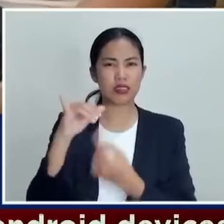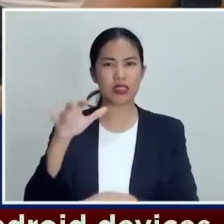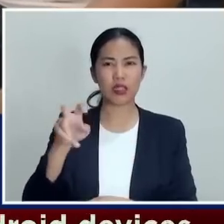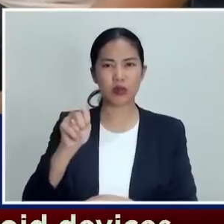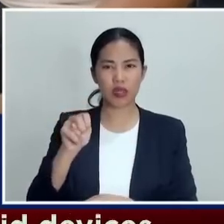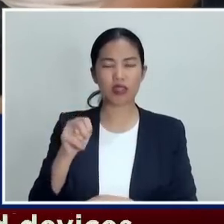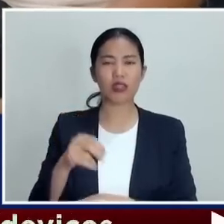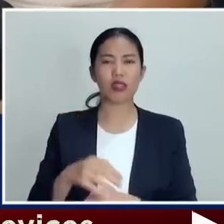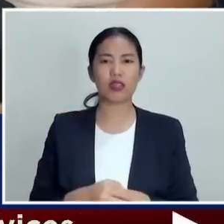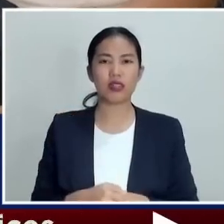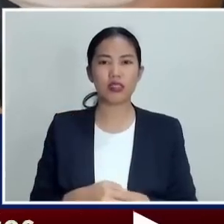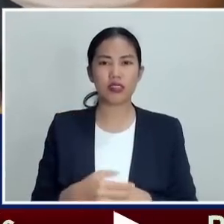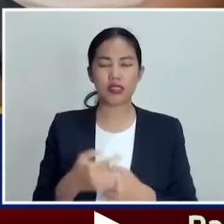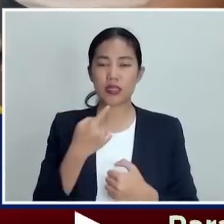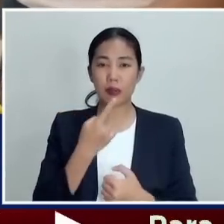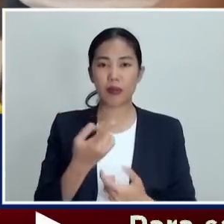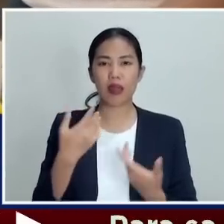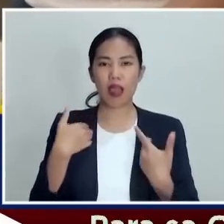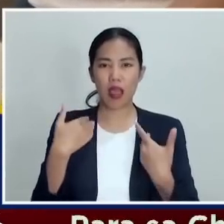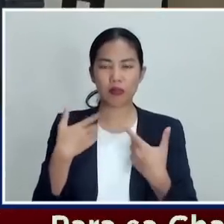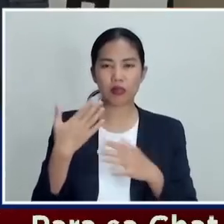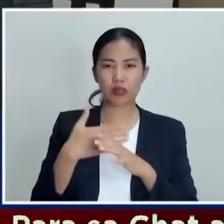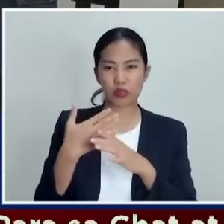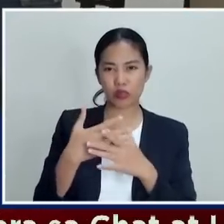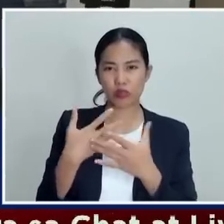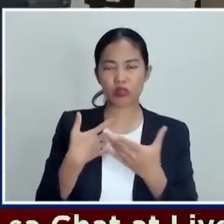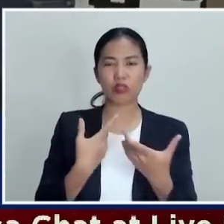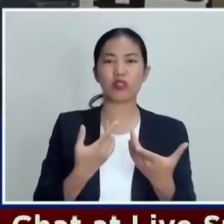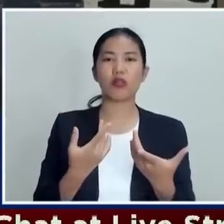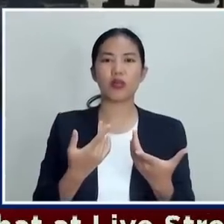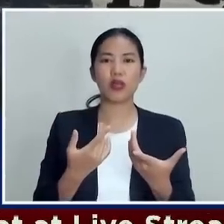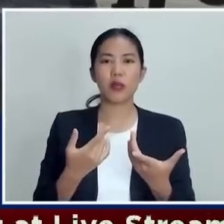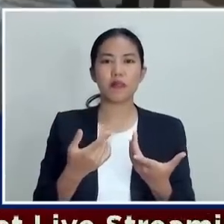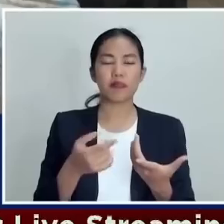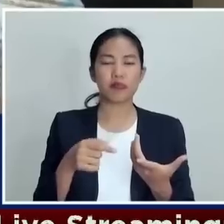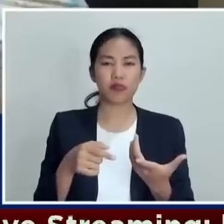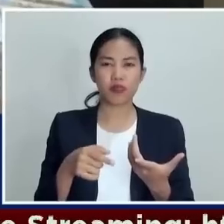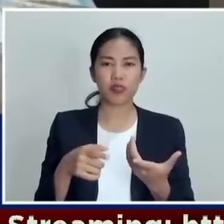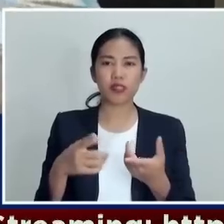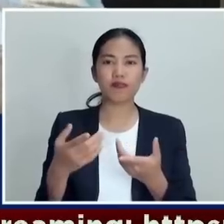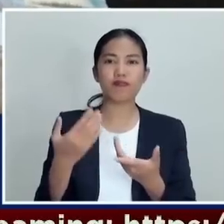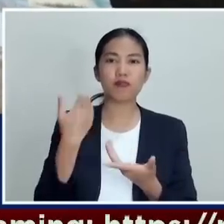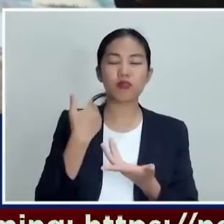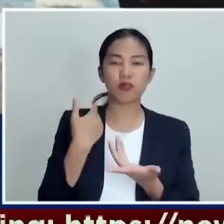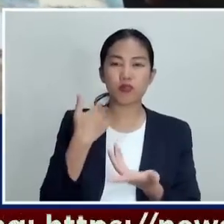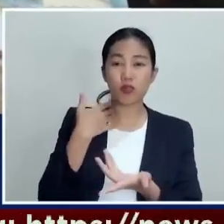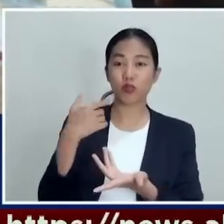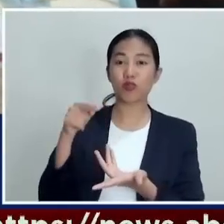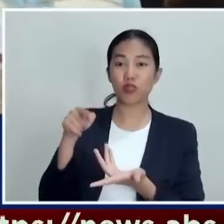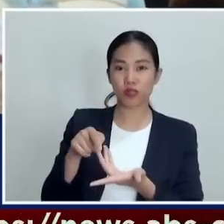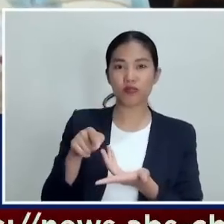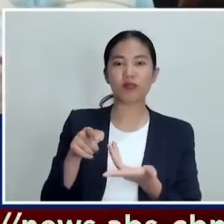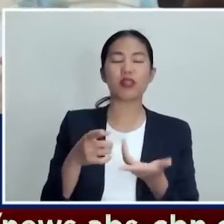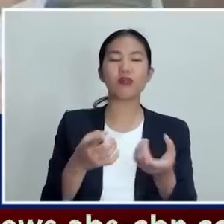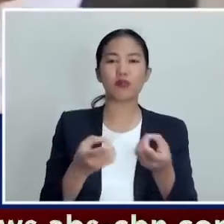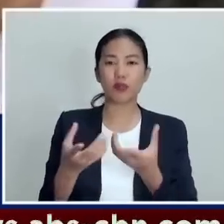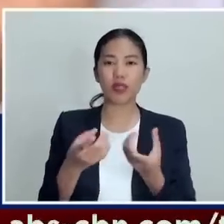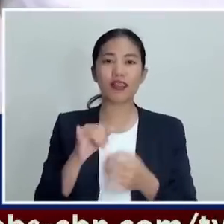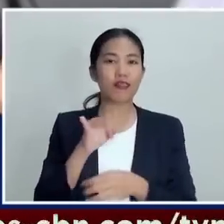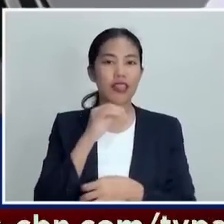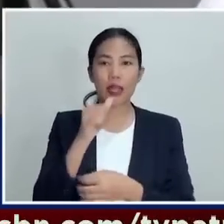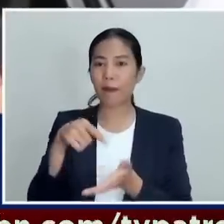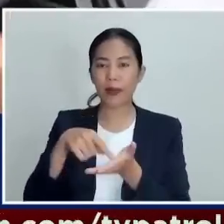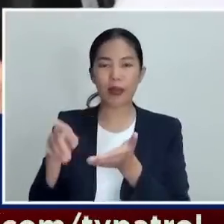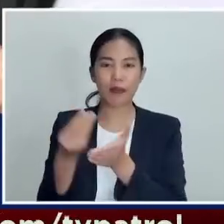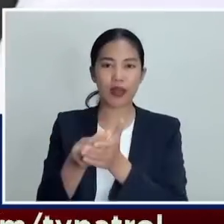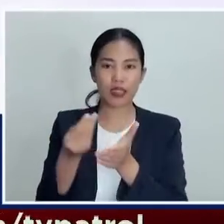kanilang shipment ng jet fuel kung hindi sila magbibigay ng pera. Mismong executive assistant ni Luso Tan umano ang binantaan. Pero